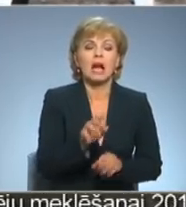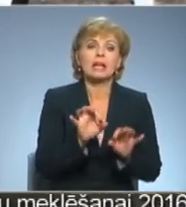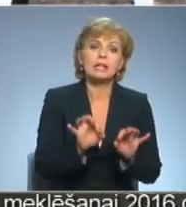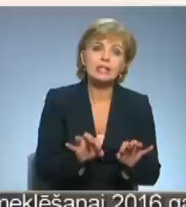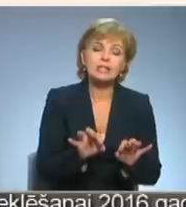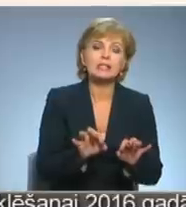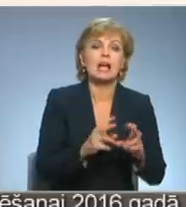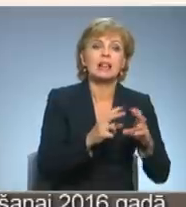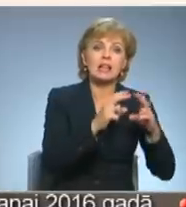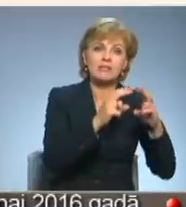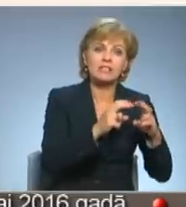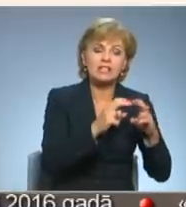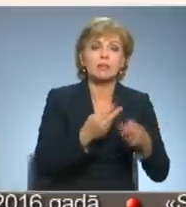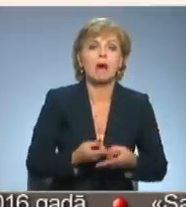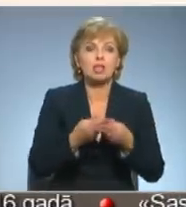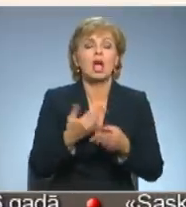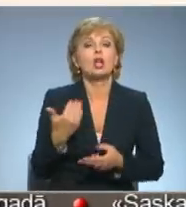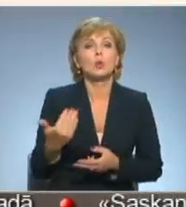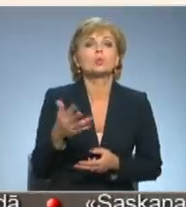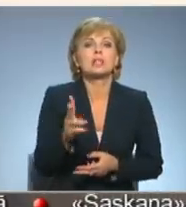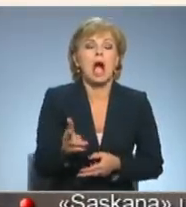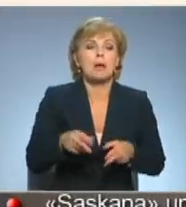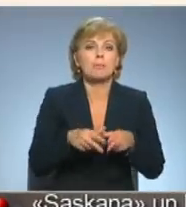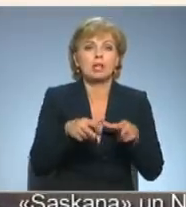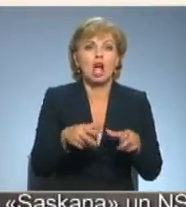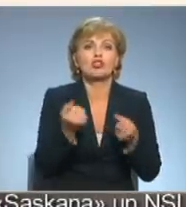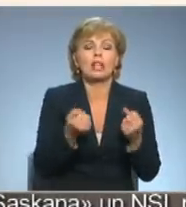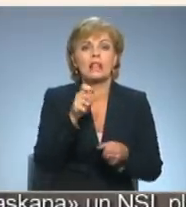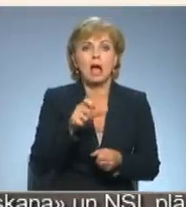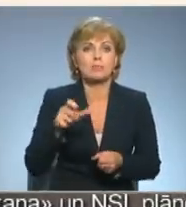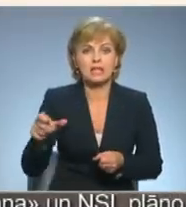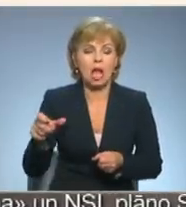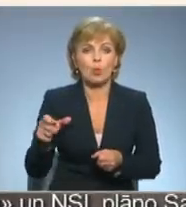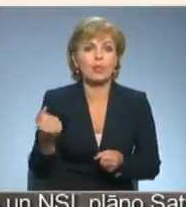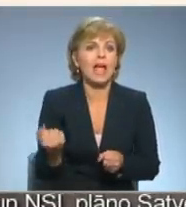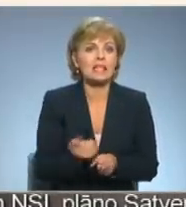vai lifts. Jūs kā priekšsēdētājs redzat kādu darbinieku neizdarību?